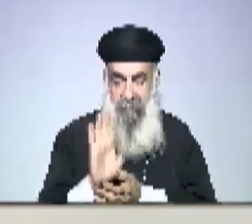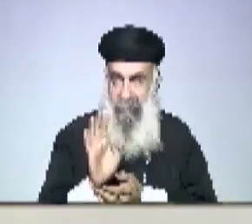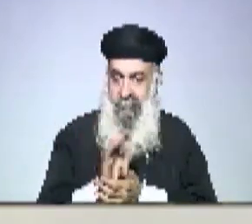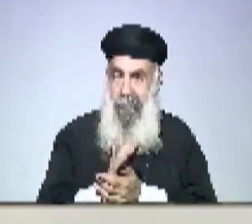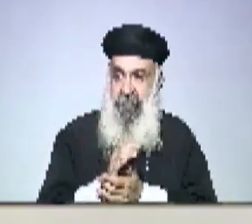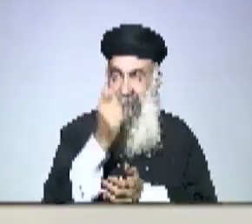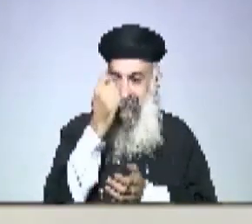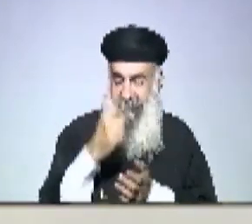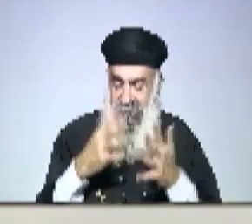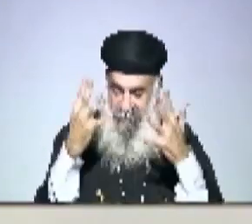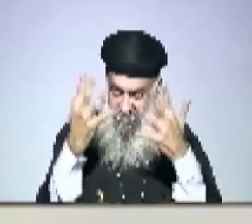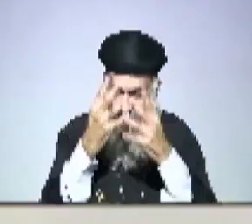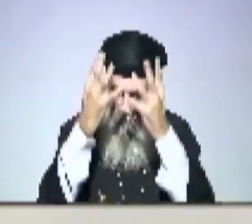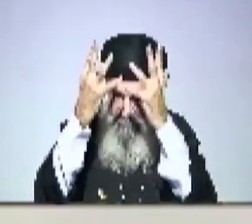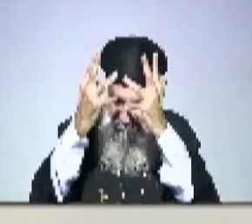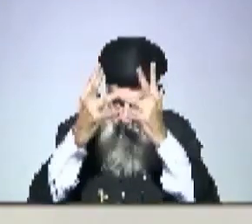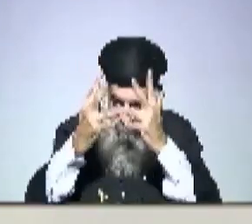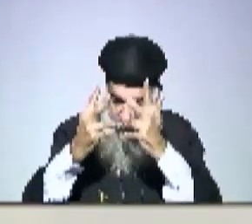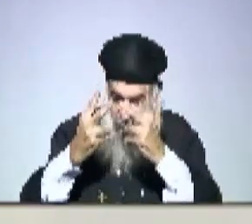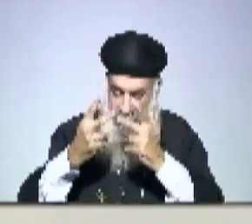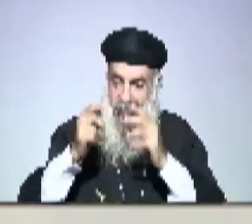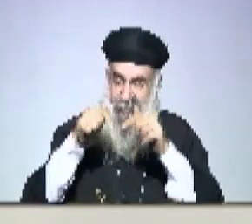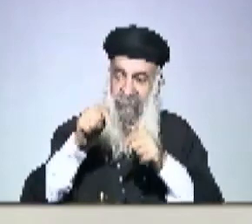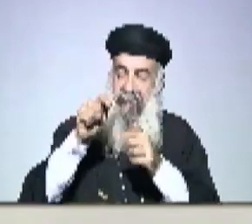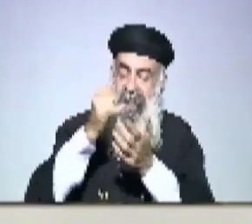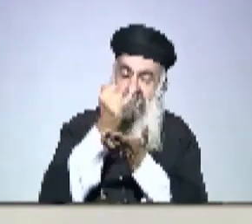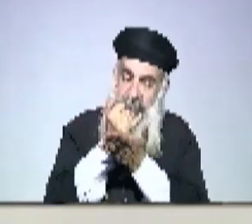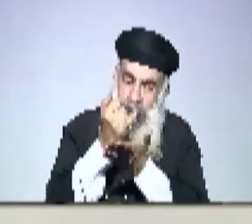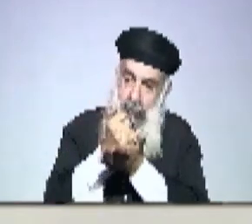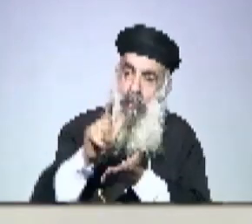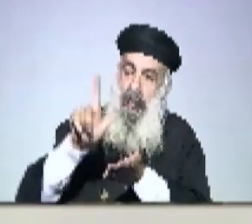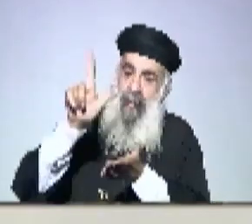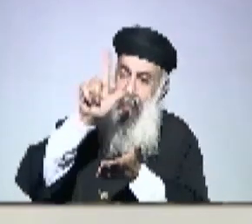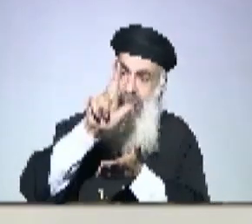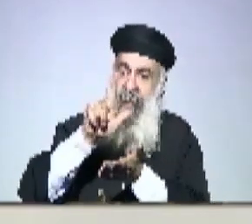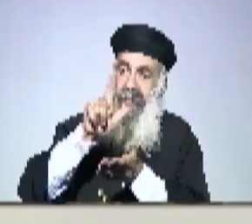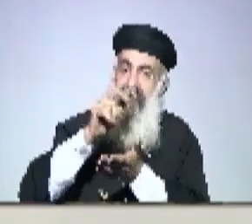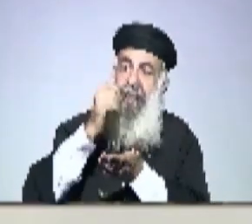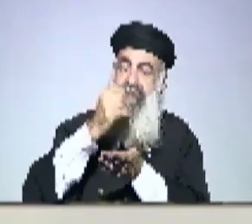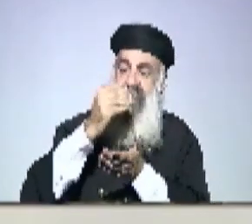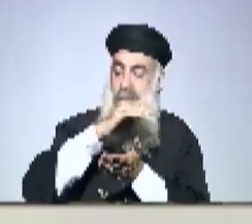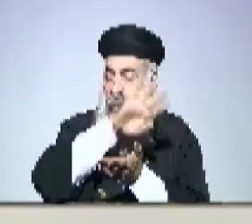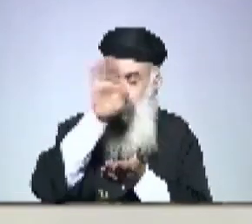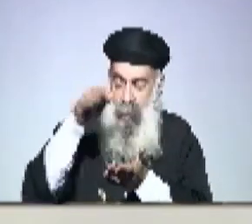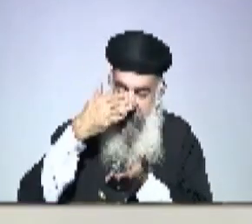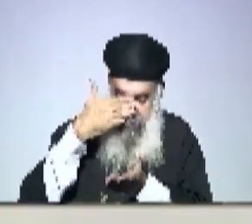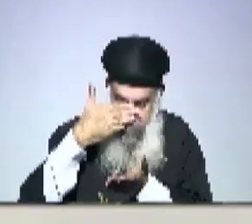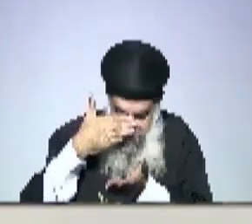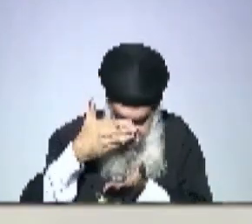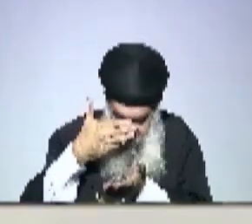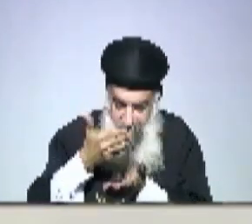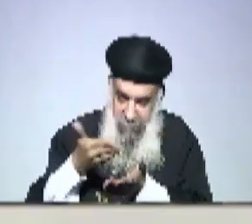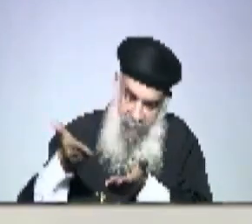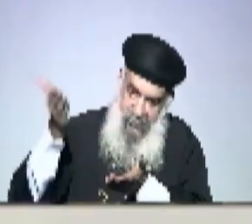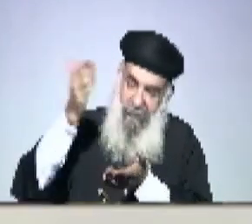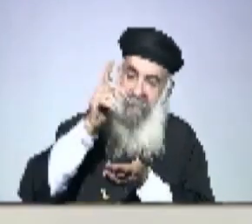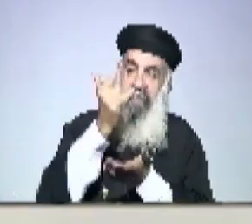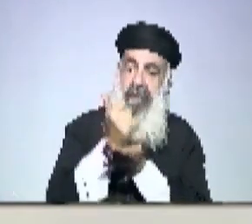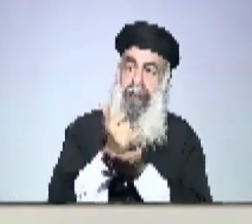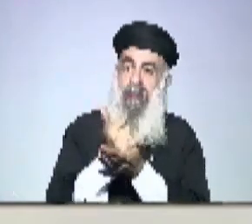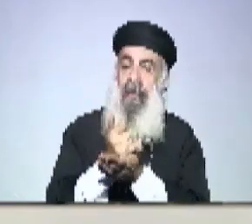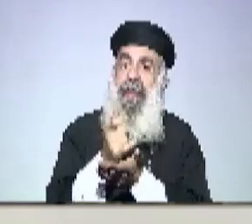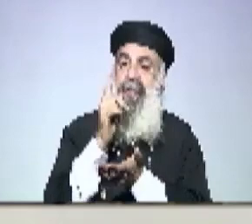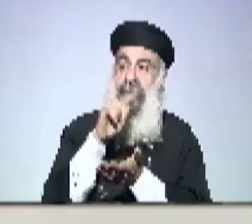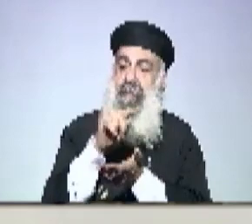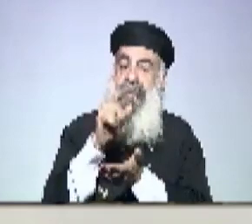فاحنا كنيسه نظاميه لينا رسه ويجب ان يخضع الجميع لهذه الرياسه ولما